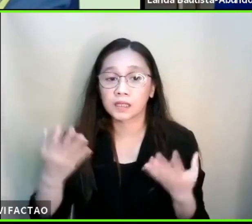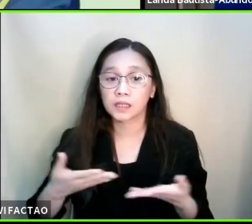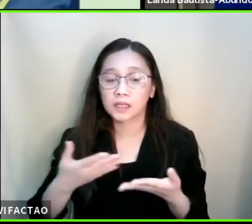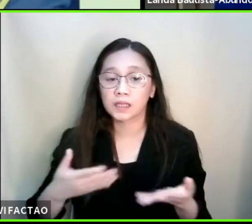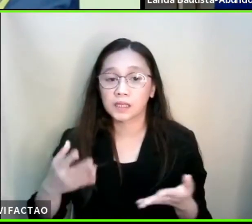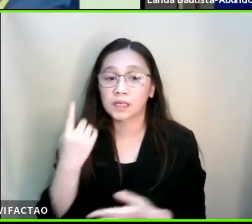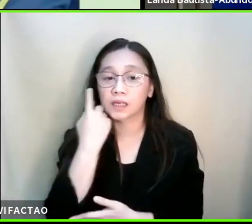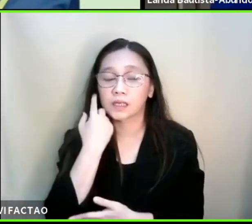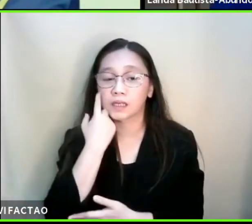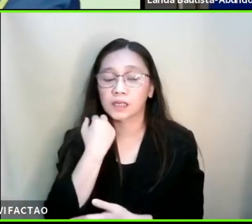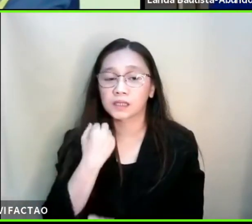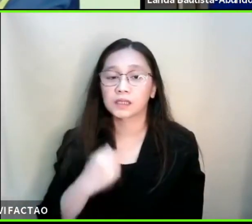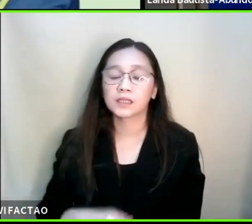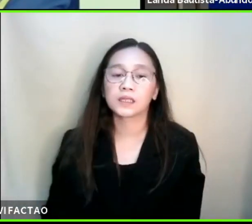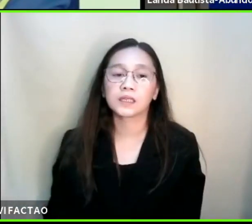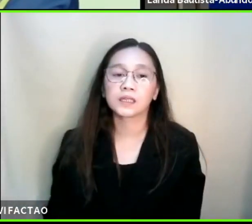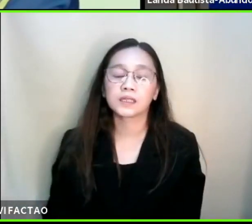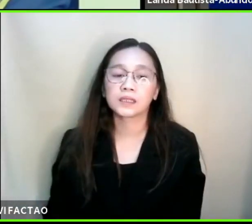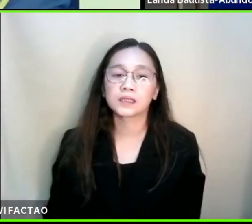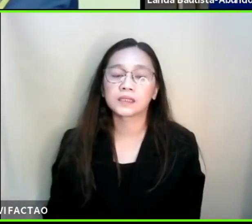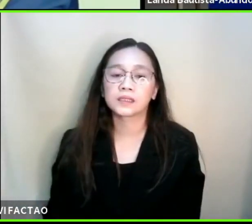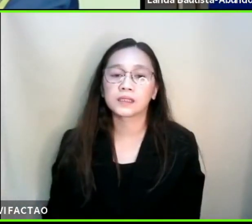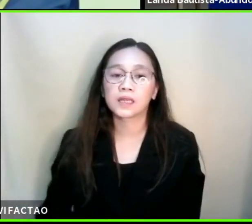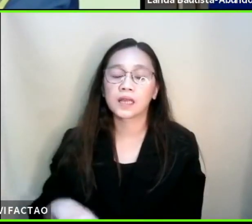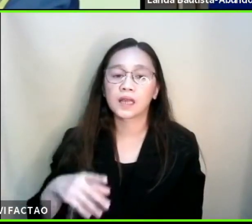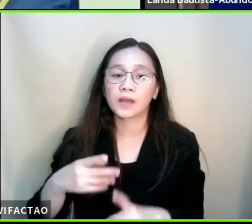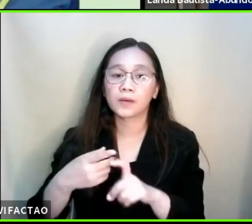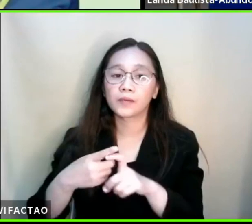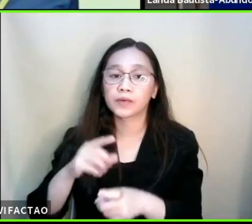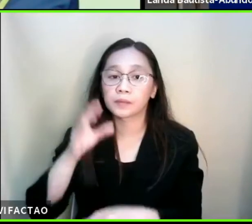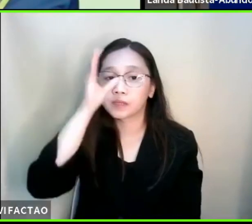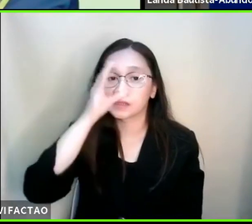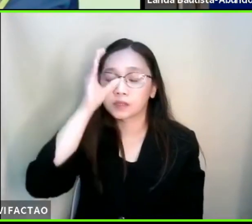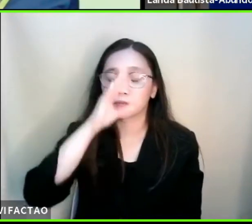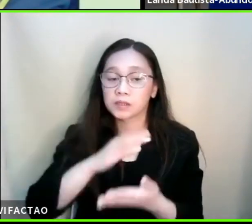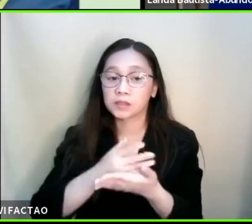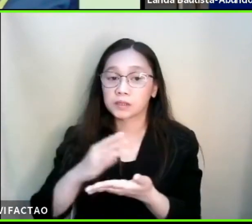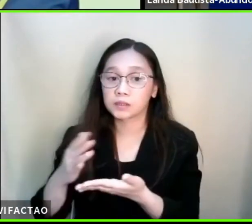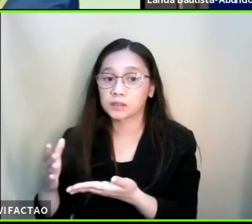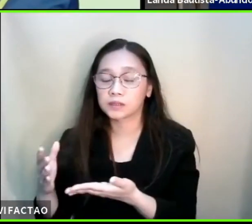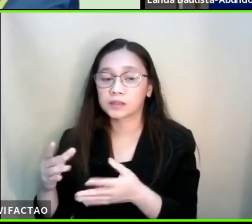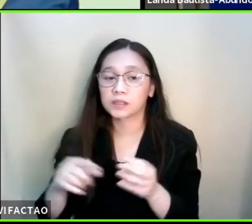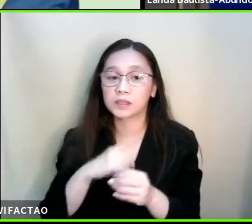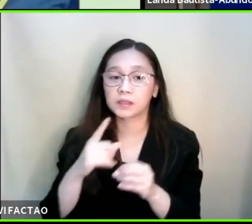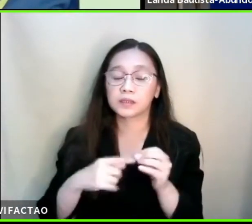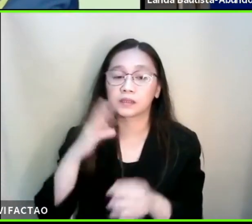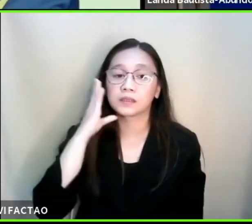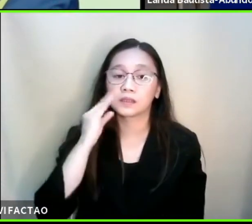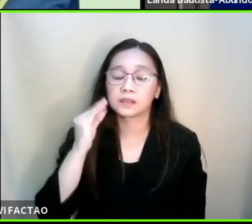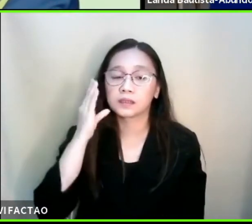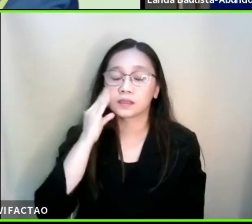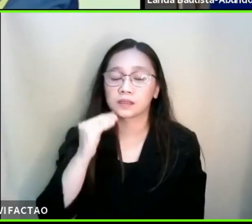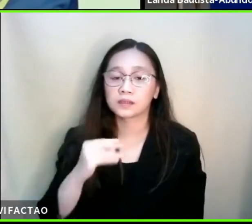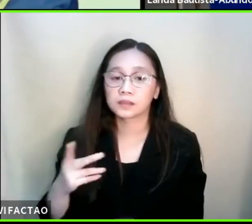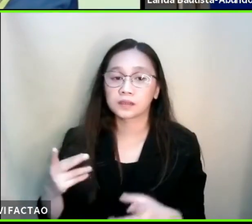mga head ng PIDAW, no, sa Cebu, na mag-share din siya ng kanilang karanasan. And nandito